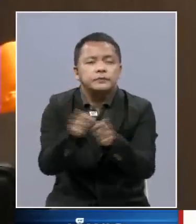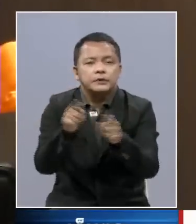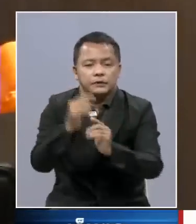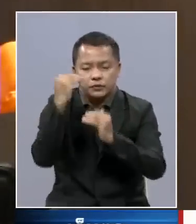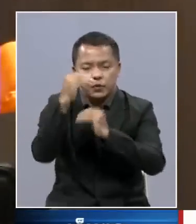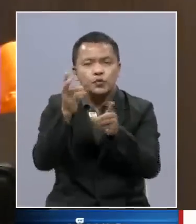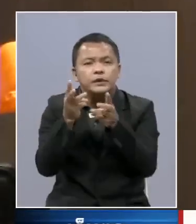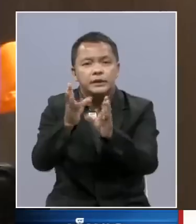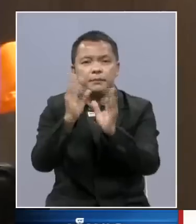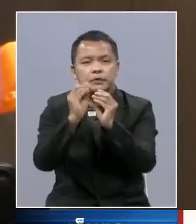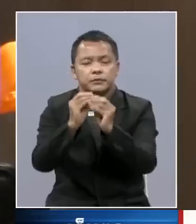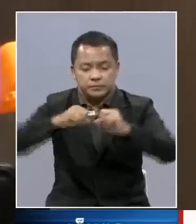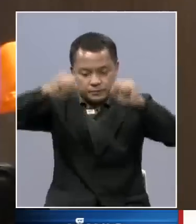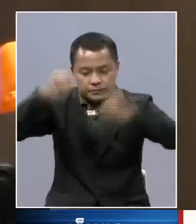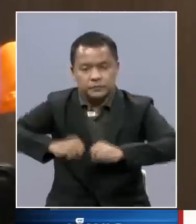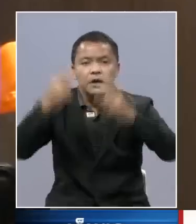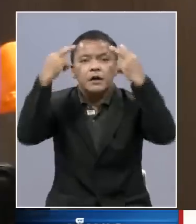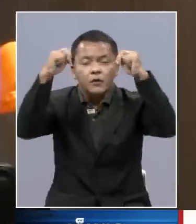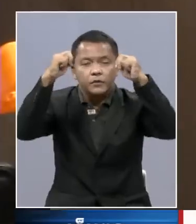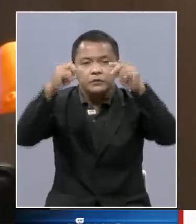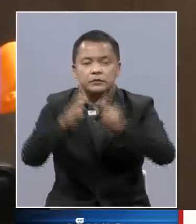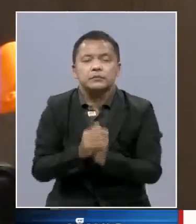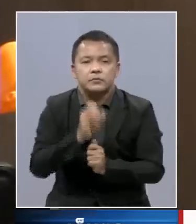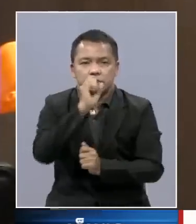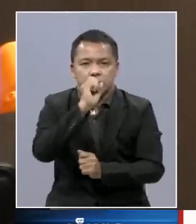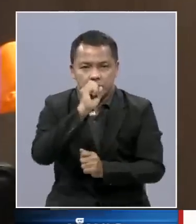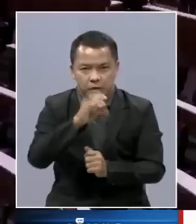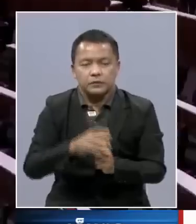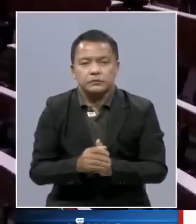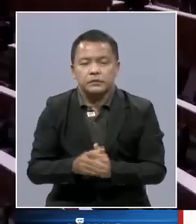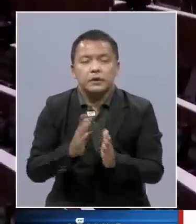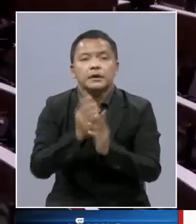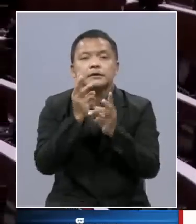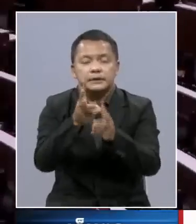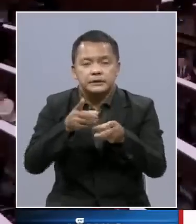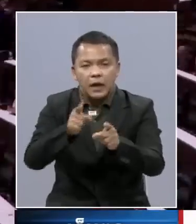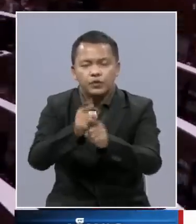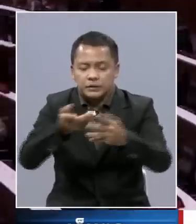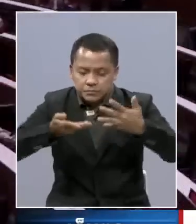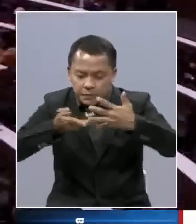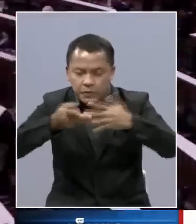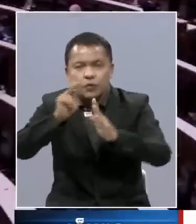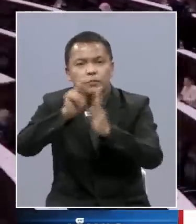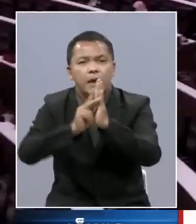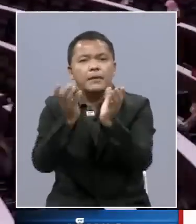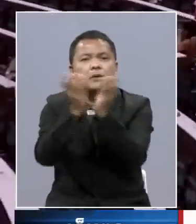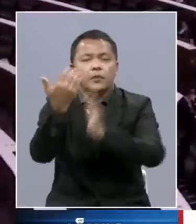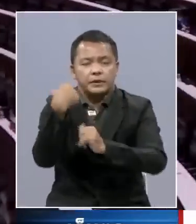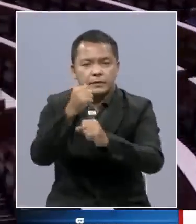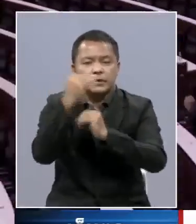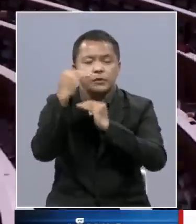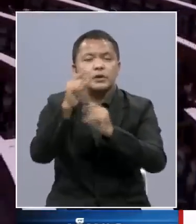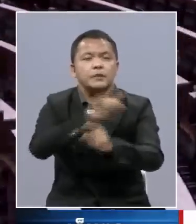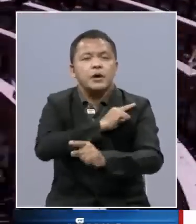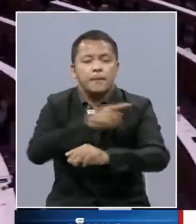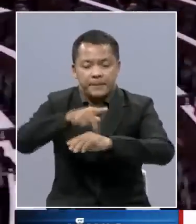ทิศทางในการประชุมเพื่อลงมตินายกอาจารย์ปิยบุตรว่าแบบนี้ตามกลไกและขั้นตอนรัฐธรรมนูญปีนี้เนี่ยกำหนดว่าบทบาท